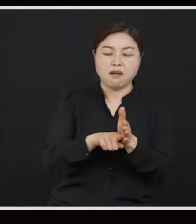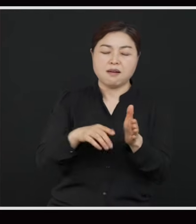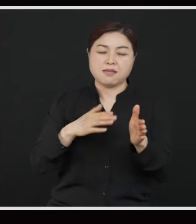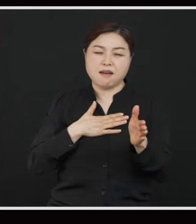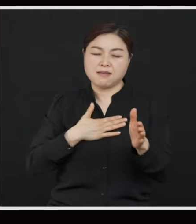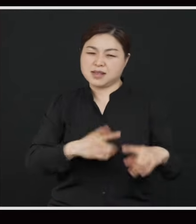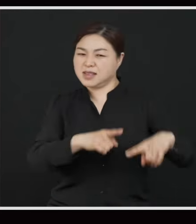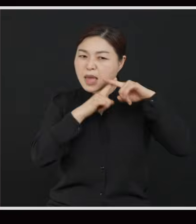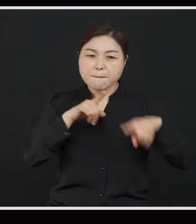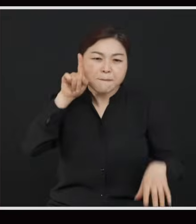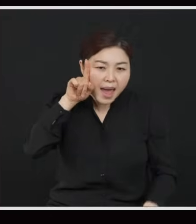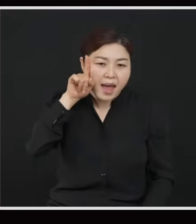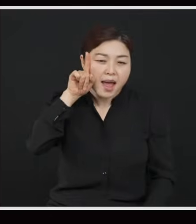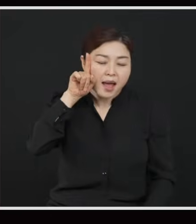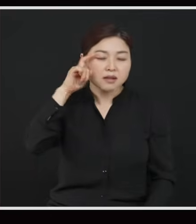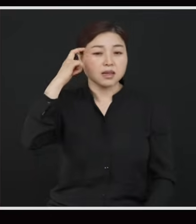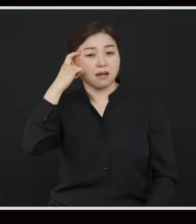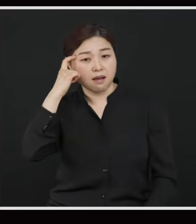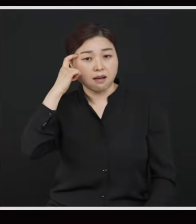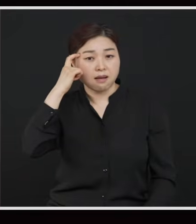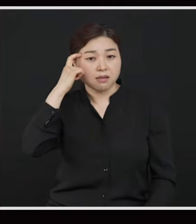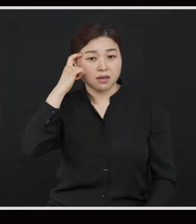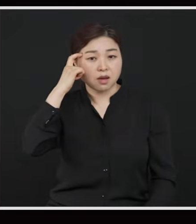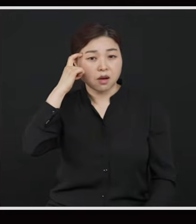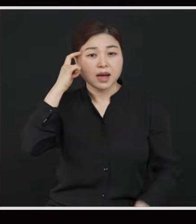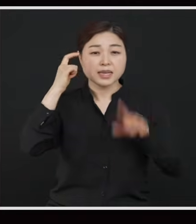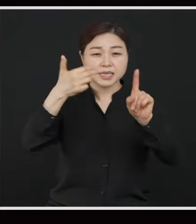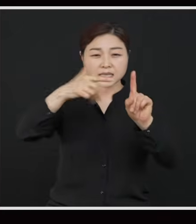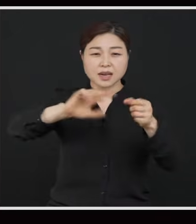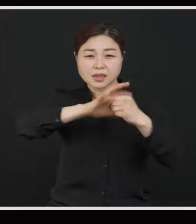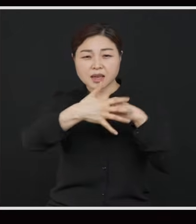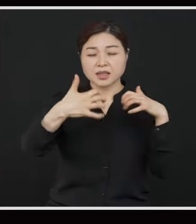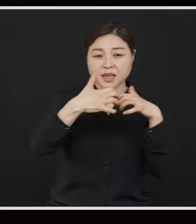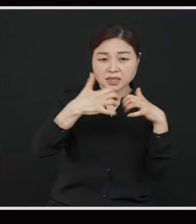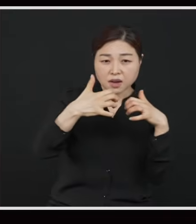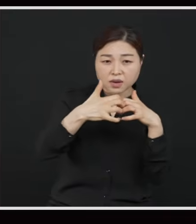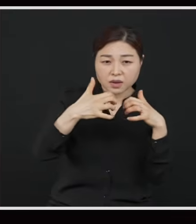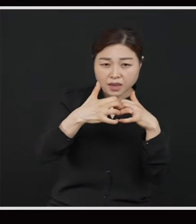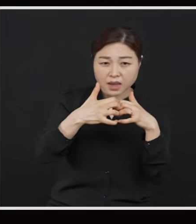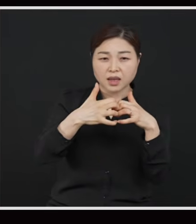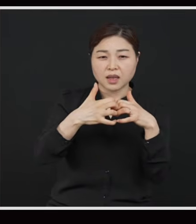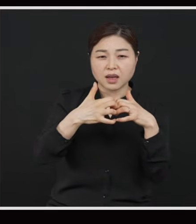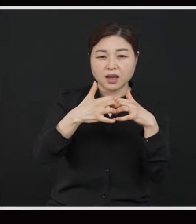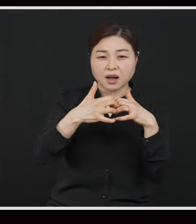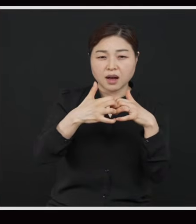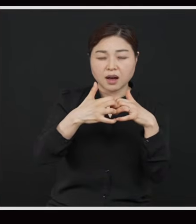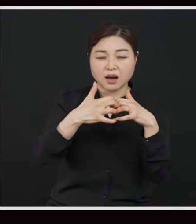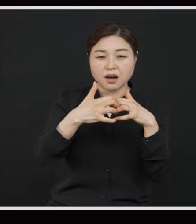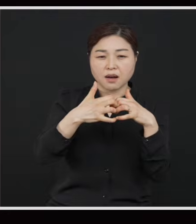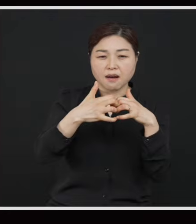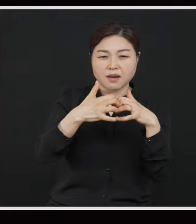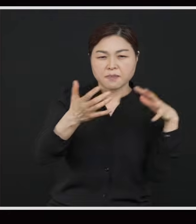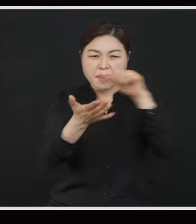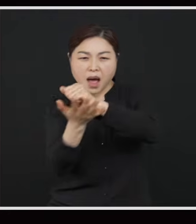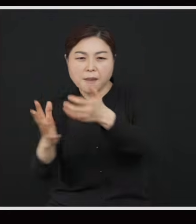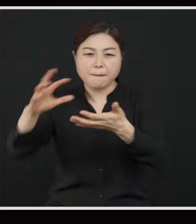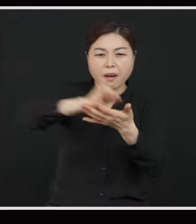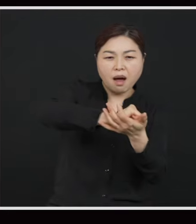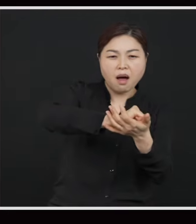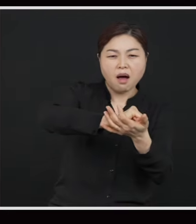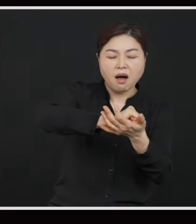몸을 불사르겠다. 그런데 참호전이지 않습니까? 1차 세계대전이. 한쪽이 상대방을 제압하기가